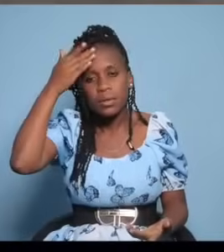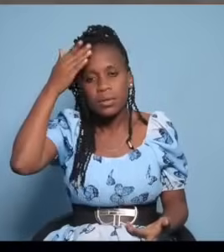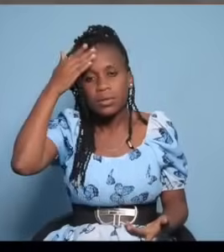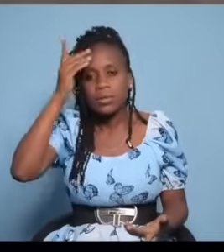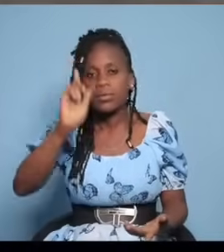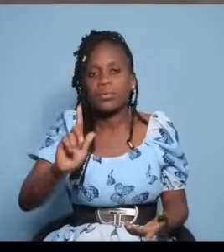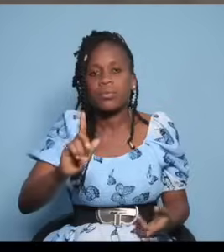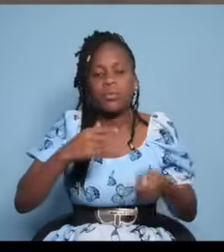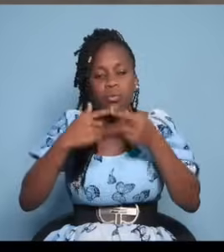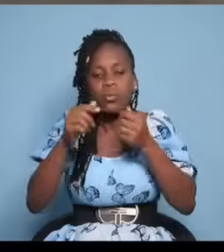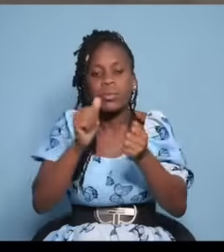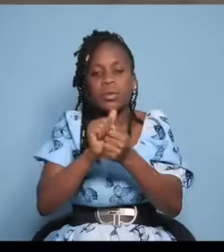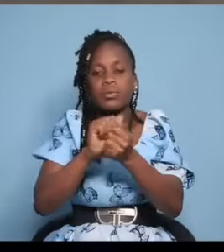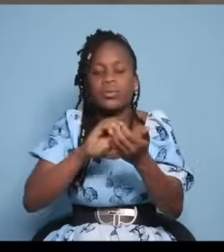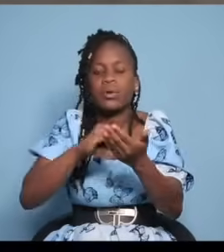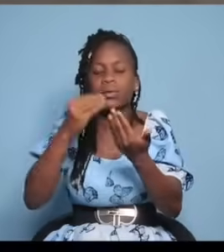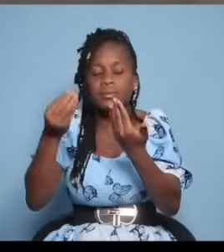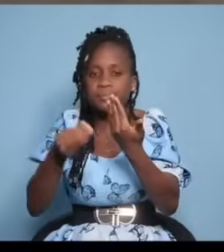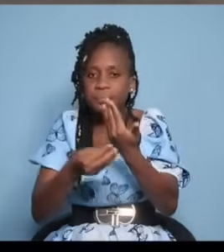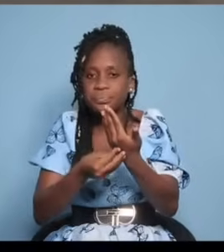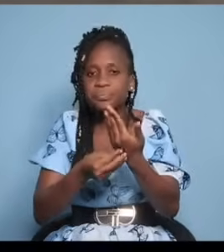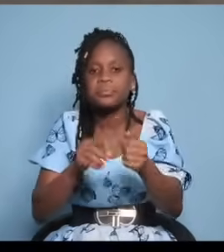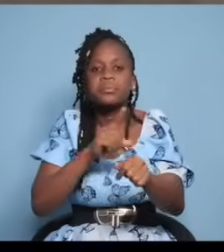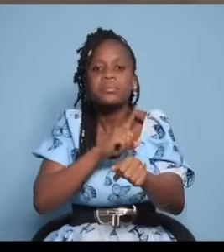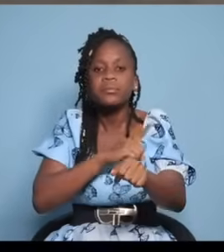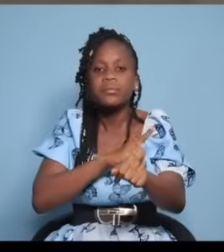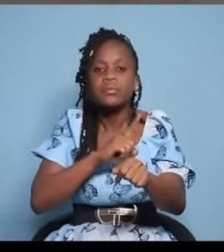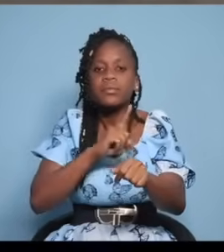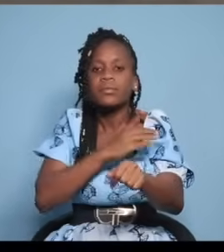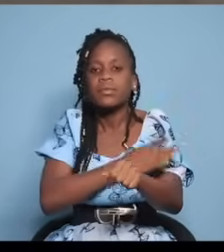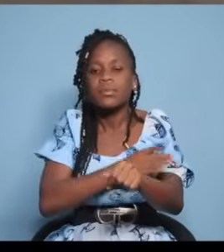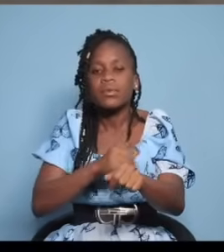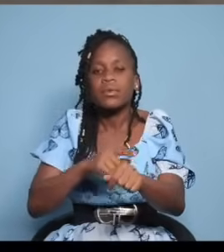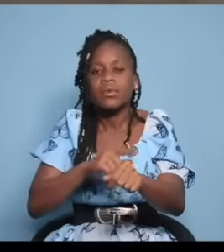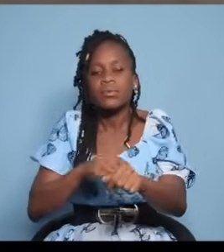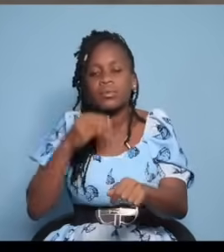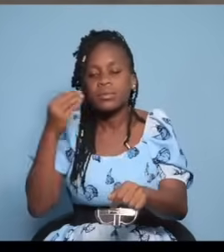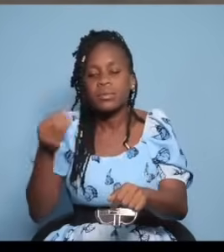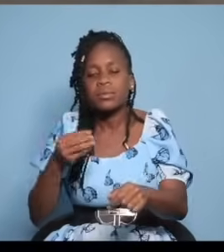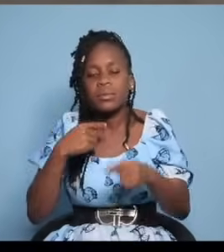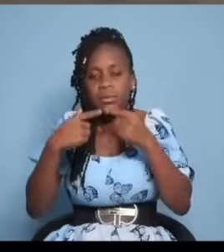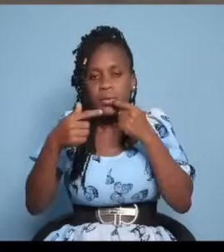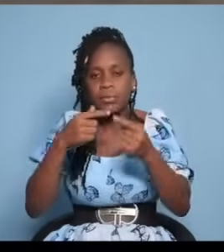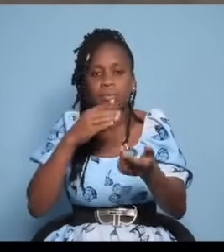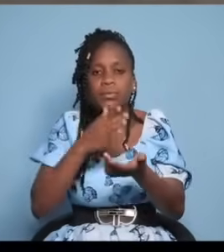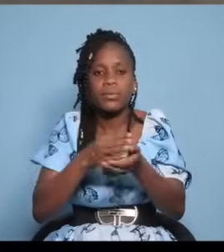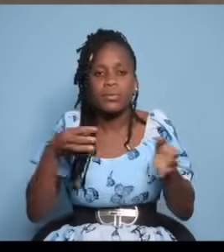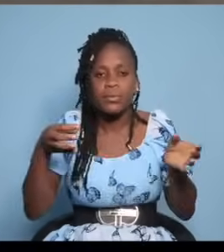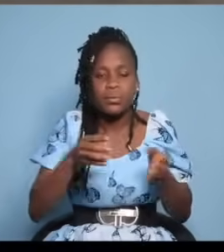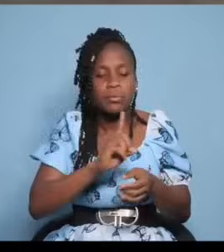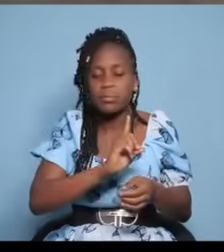pale. Baada ya muda kadhaa, yasemekana ilionyesha kwamba kikao kile hakikuisha